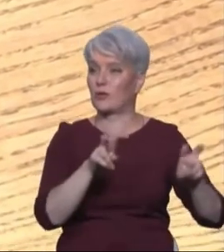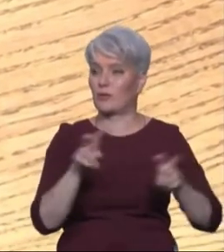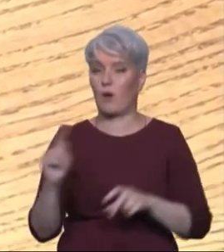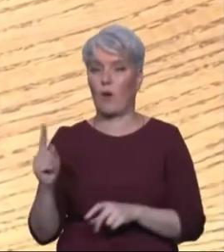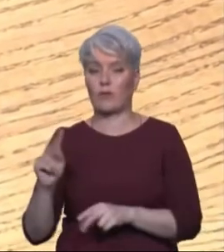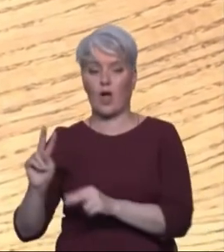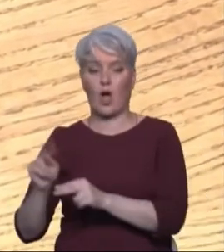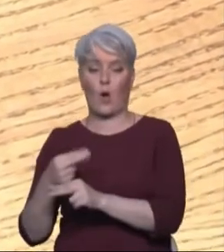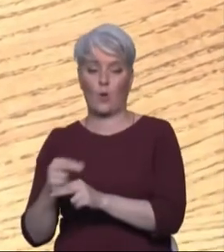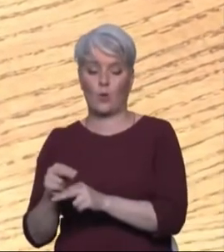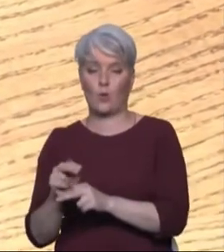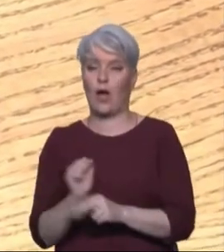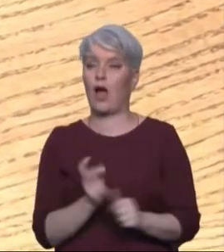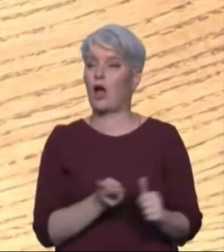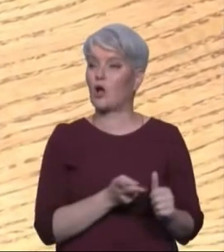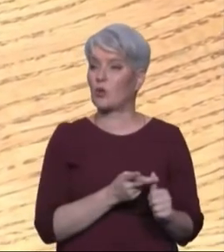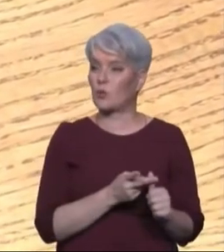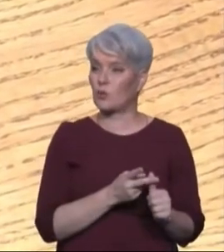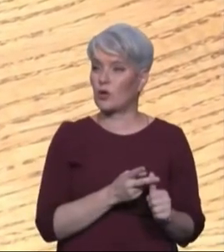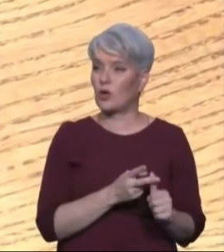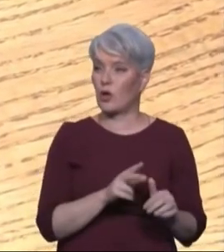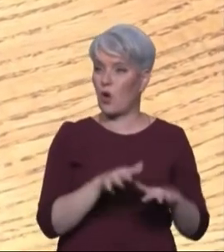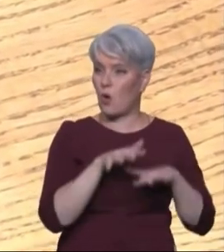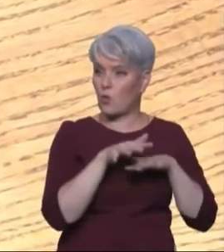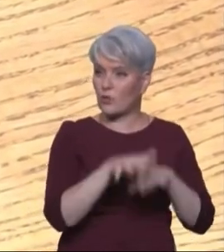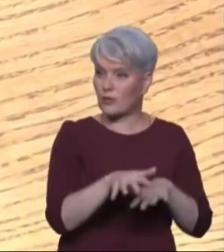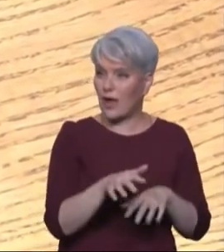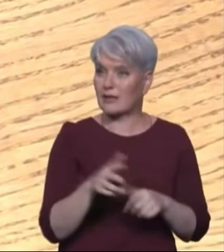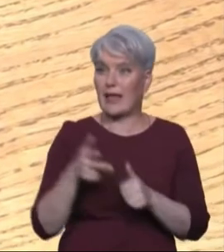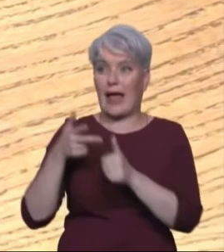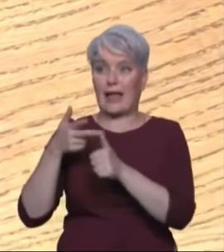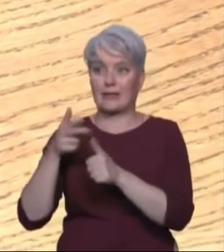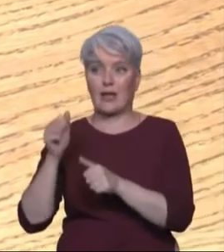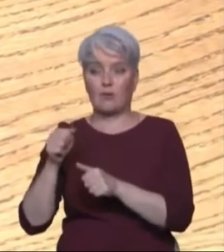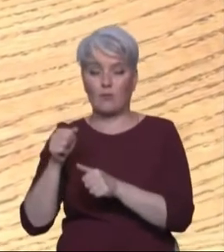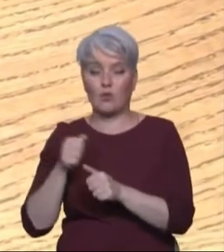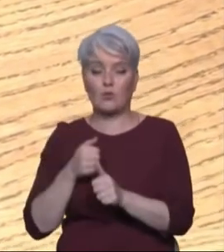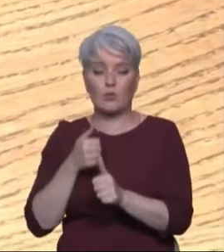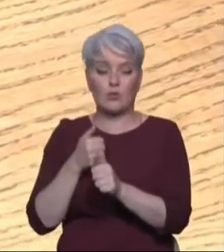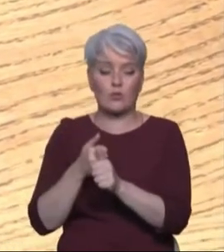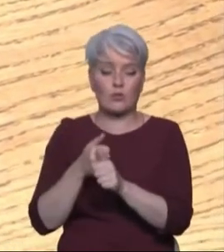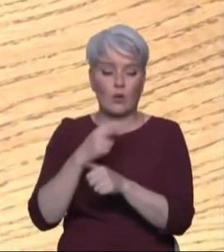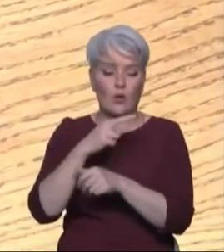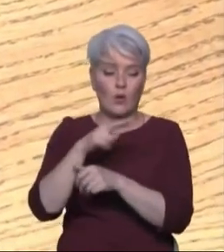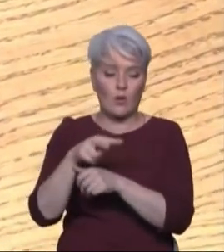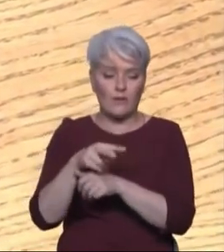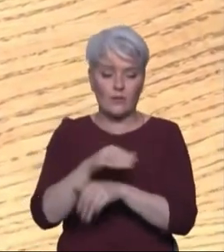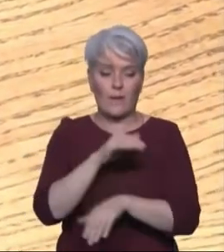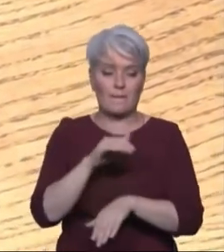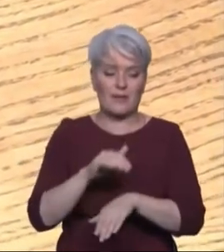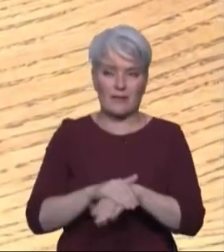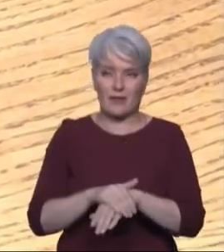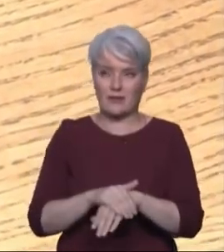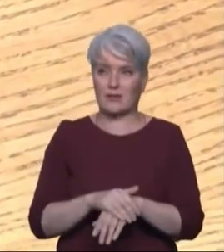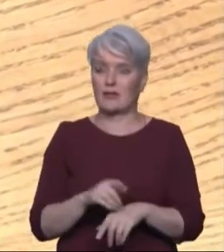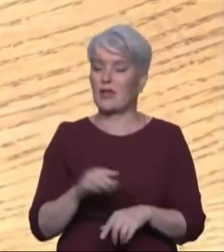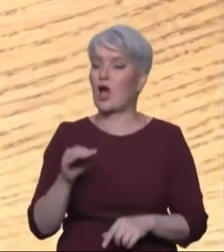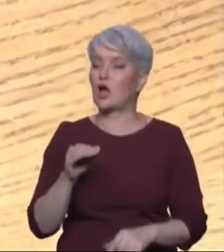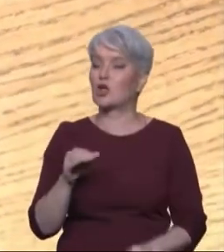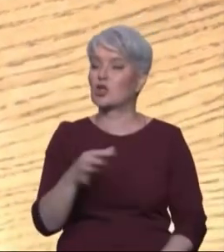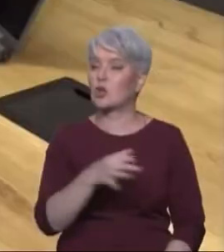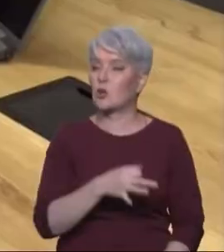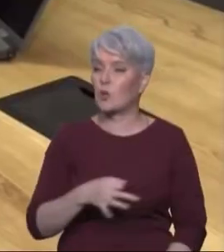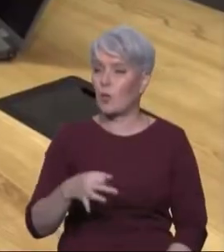коригує другий ударний третій може робити до розвідку підтвердження і тому подібне це з Житомирщини